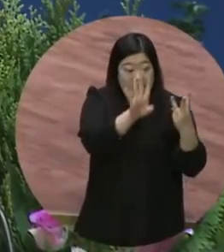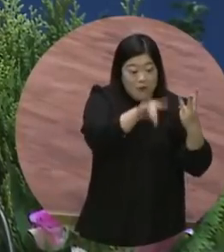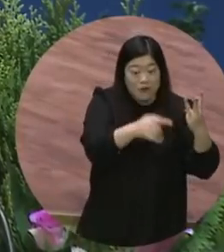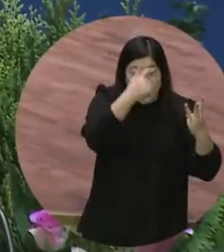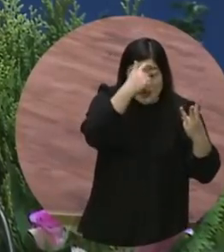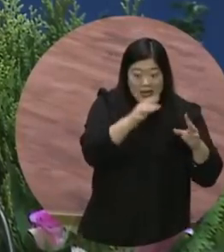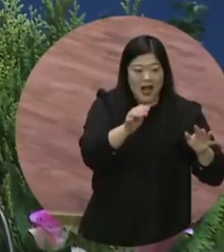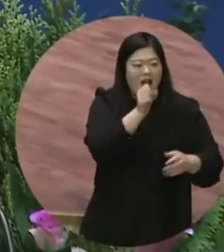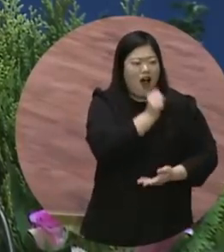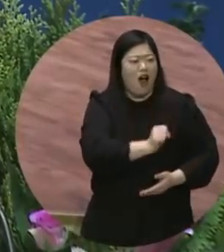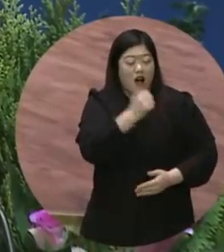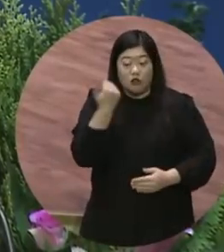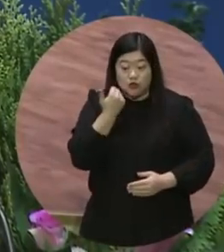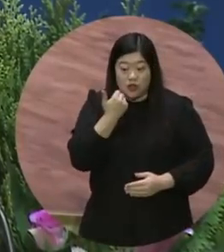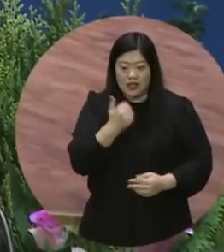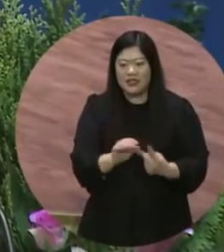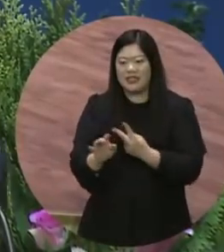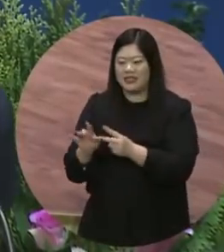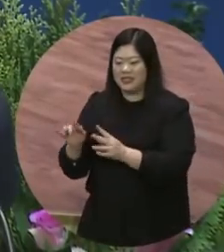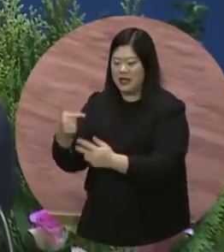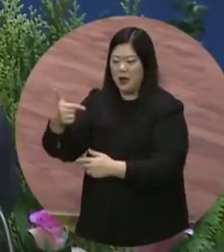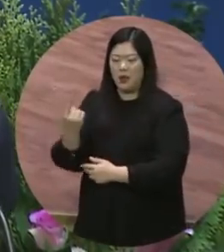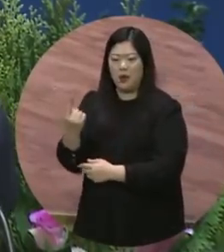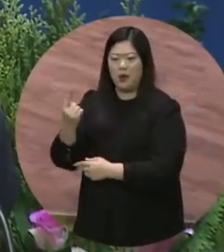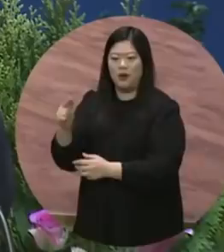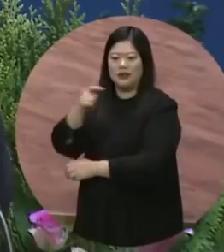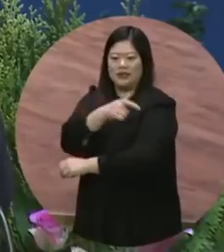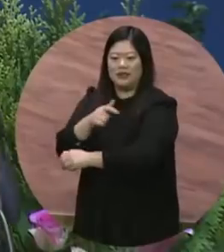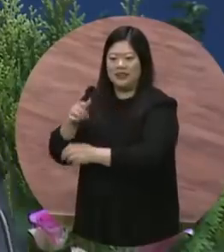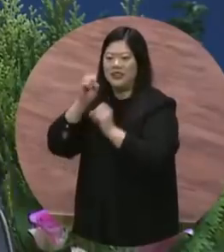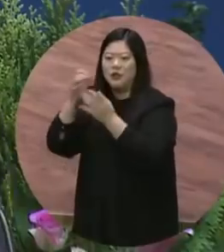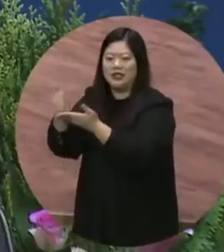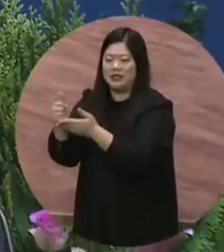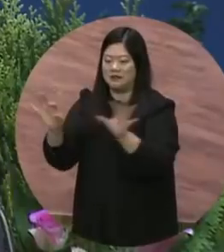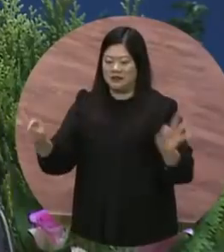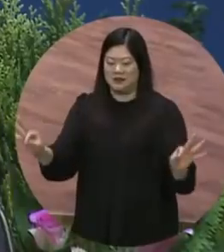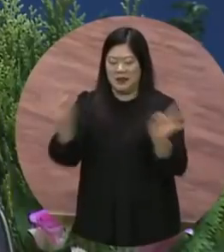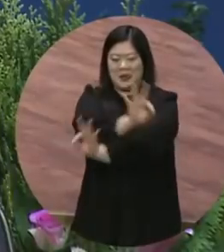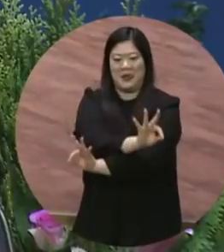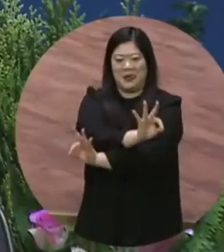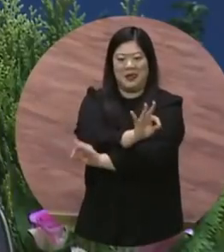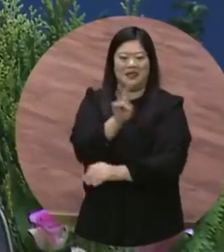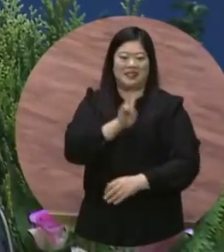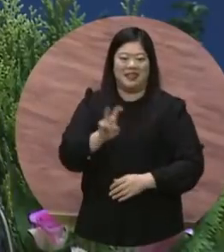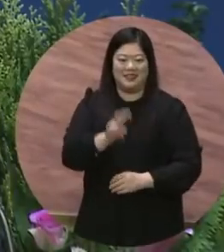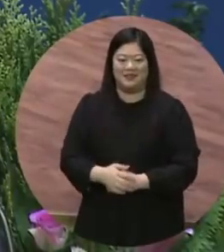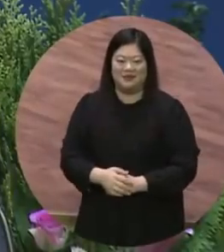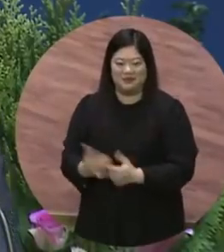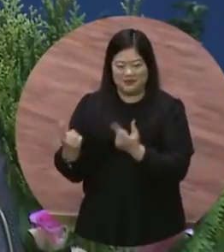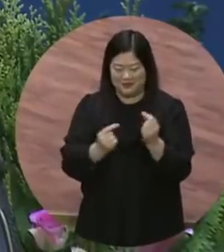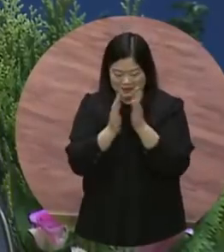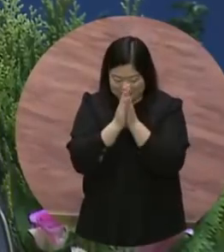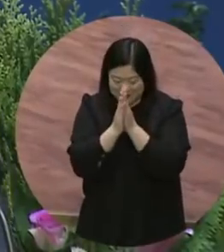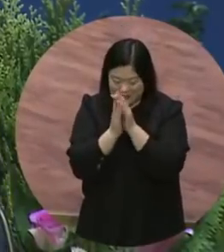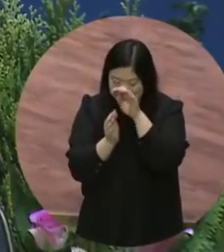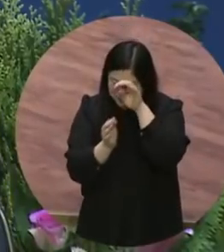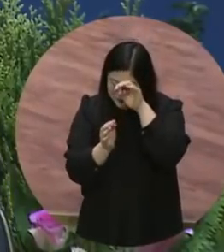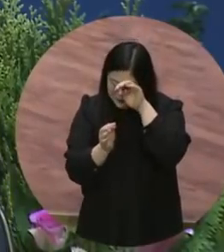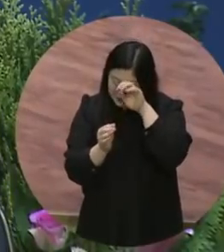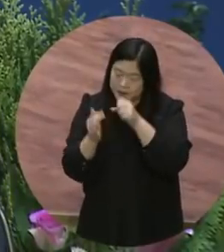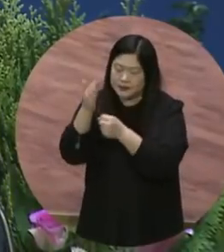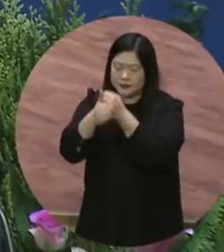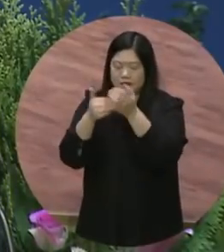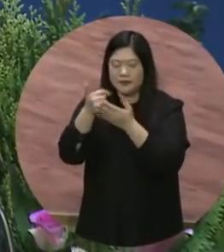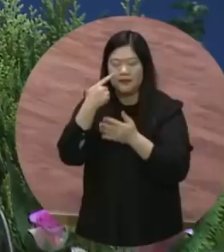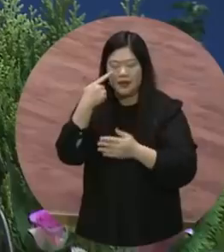겁니다. 그래서 너무 은혜로운 찬양, 하나님의 은혜입니다. 기도하겠습니다. 아버지